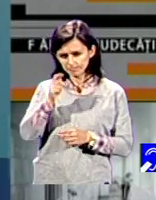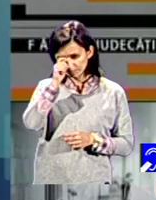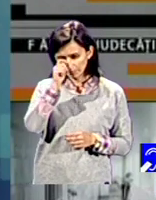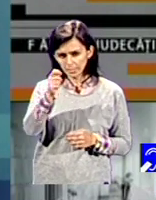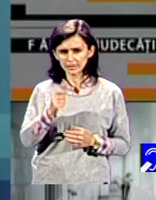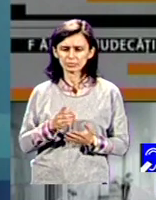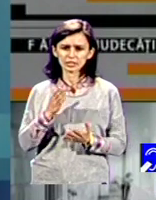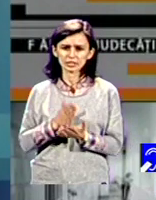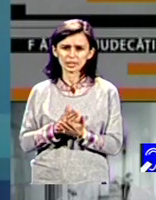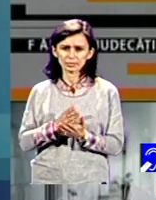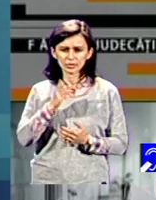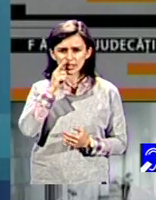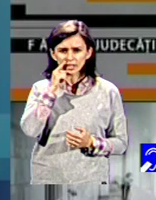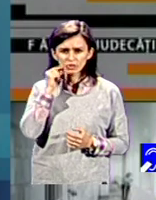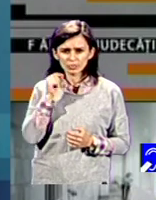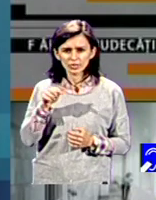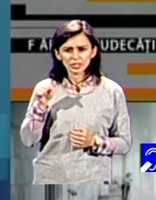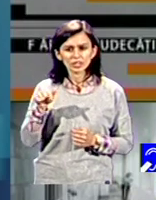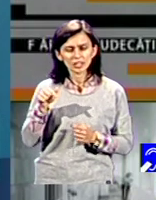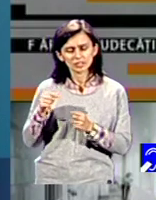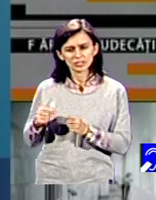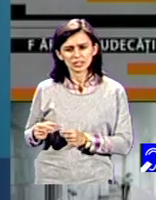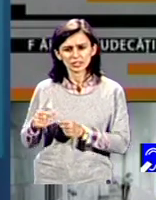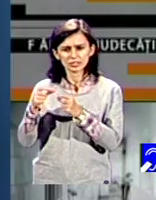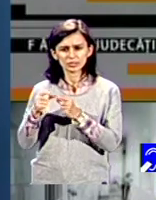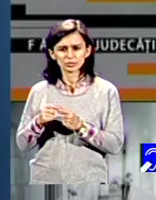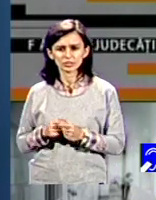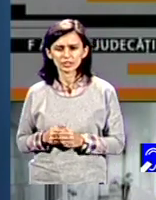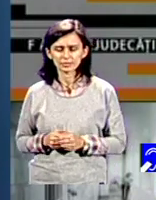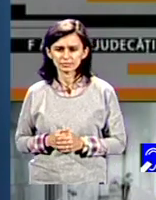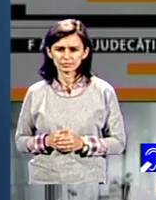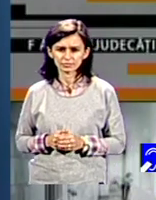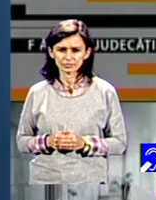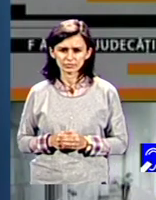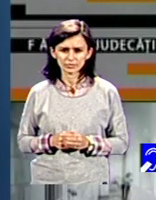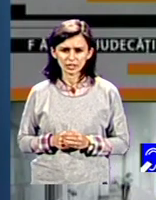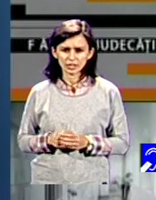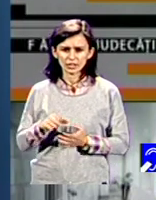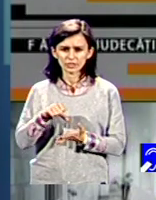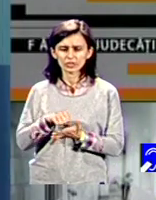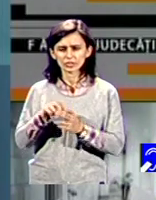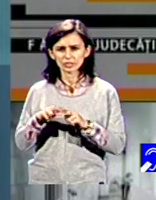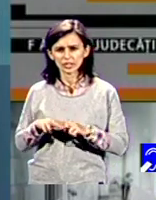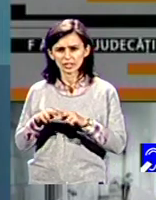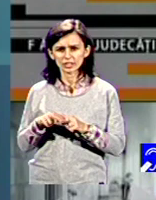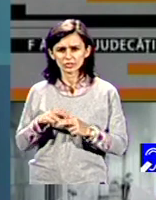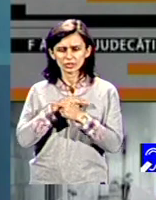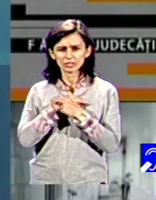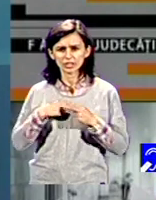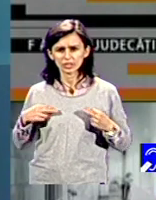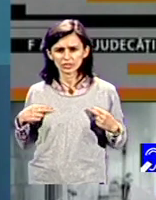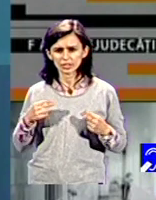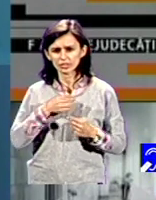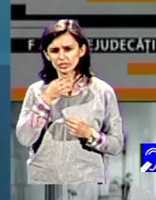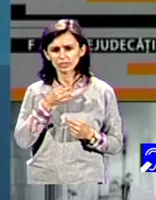la urmă Drepturile omului în astfel de instituții ele sunt numite de protecție centrul de resurse juridice le spunea în urmă cu câțiva ani